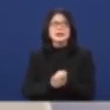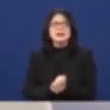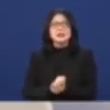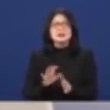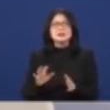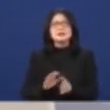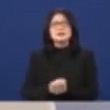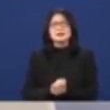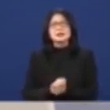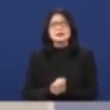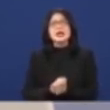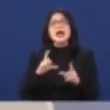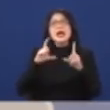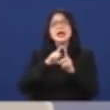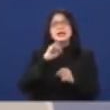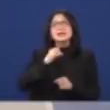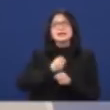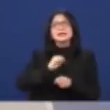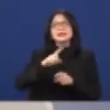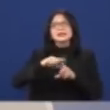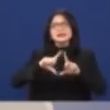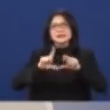Dilan digital